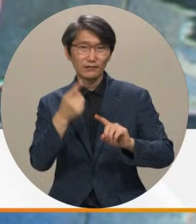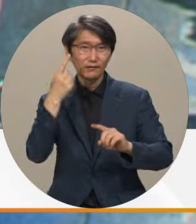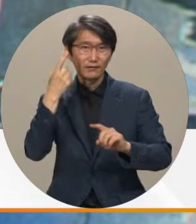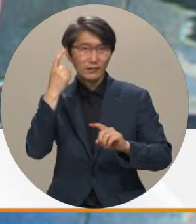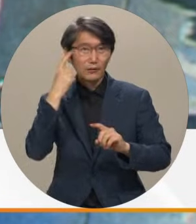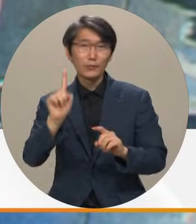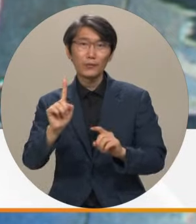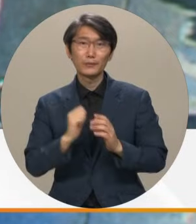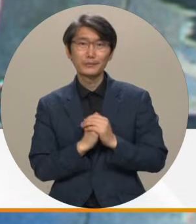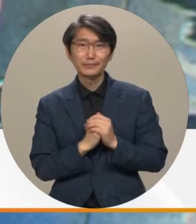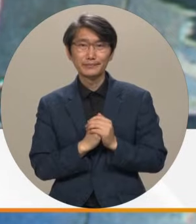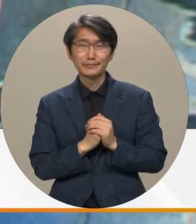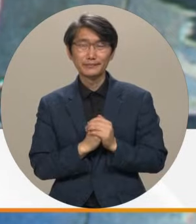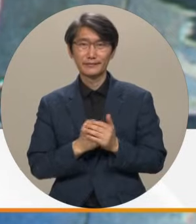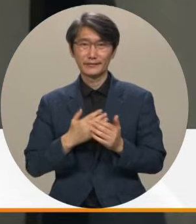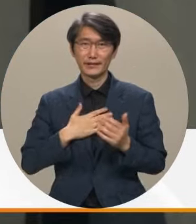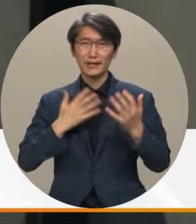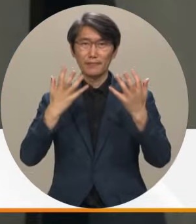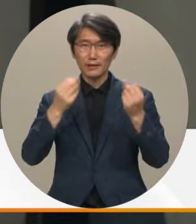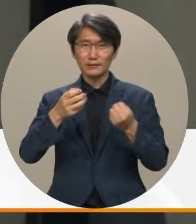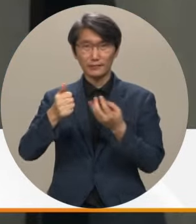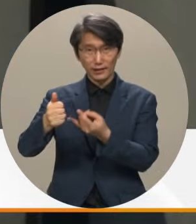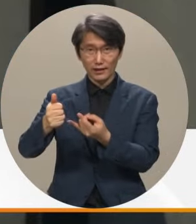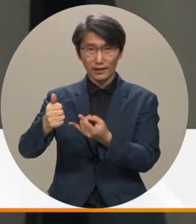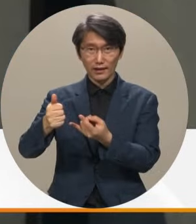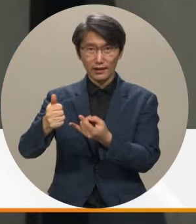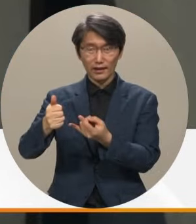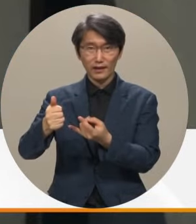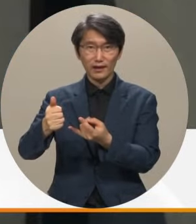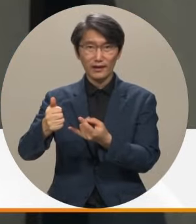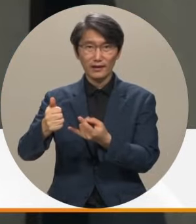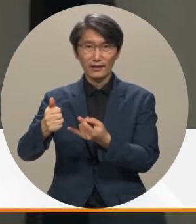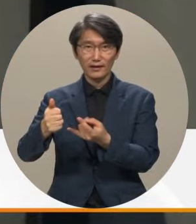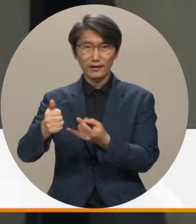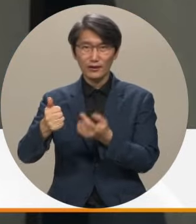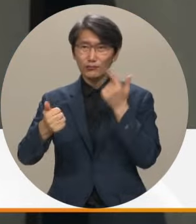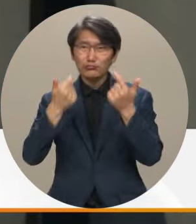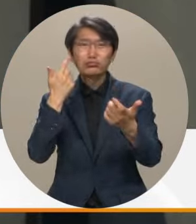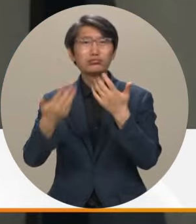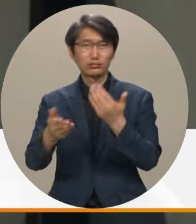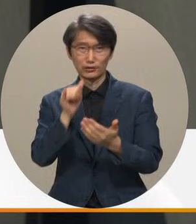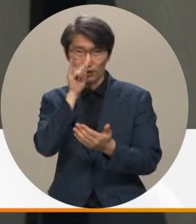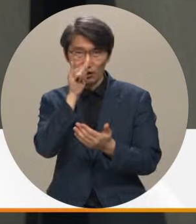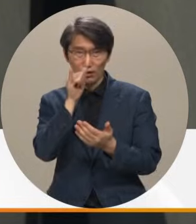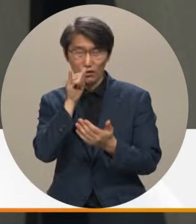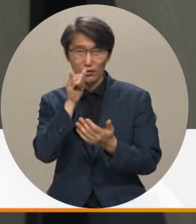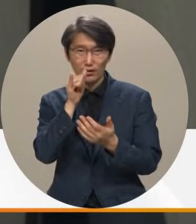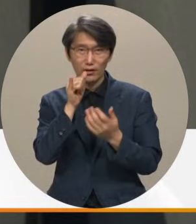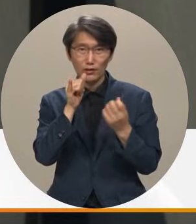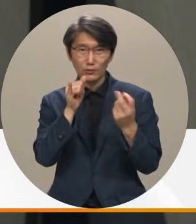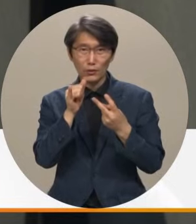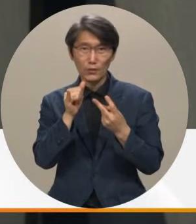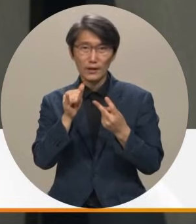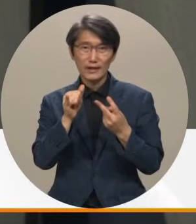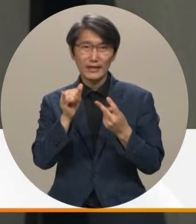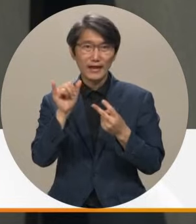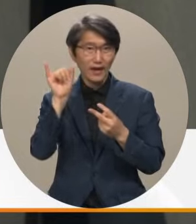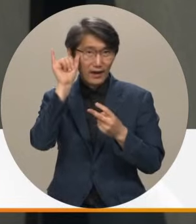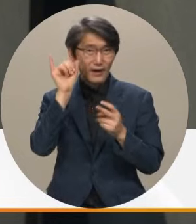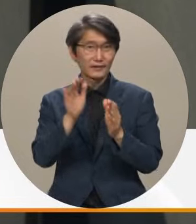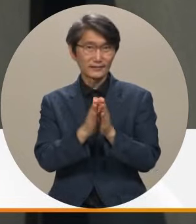궁금합니다. 제가 그 많은 분들에게 그 의견을 물어봤어요. 심지어는 이 디지털